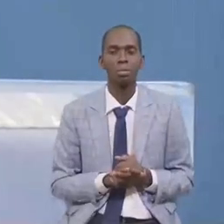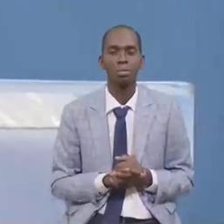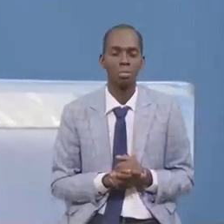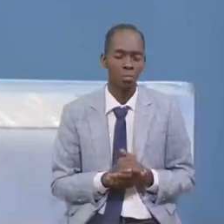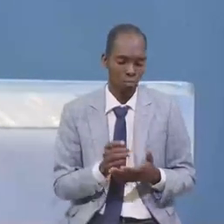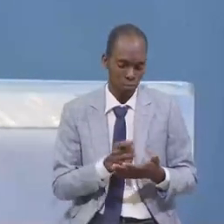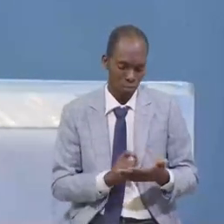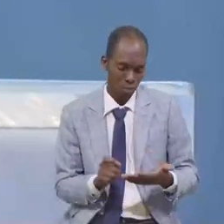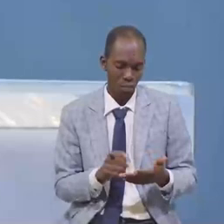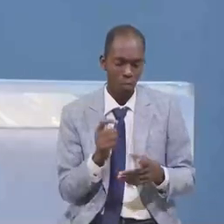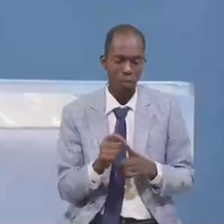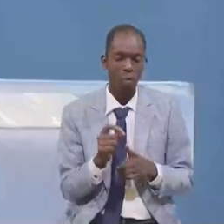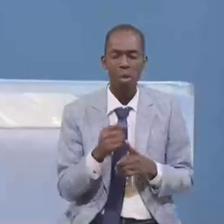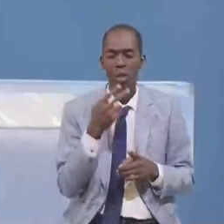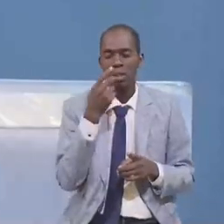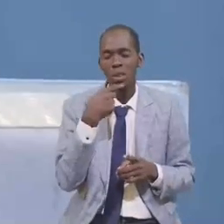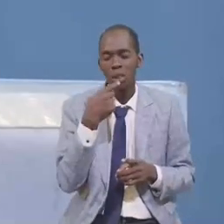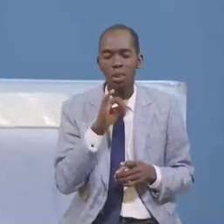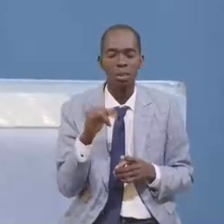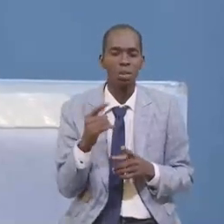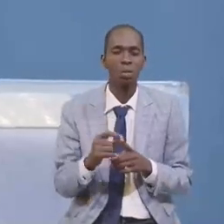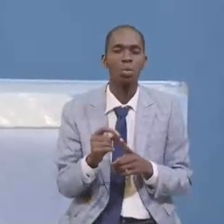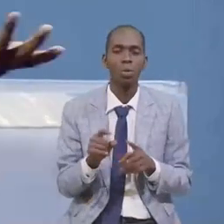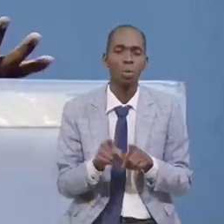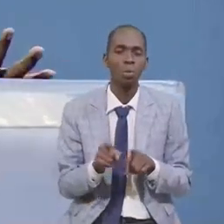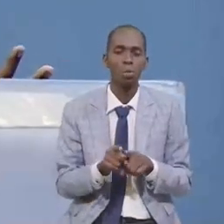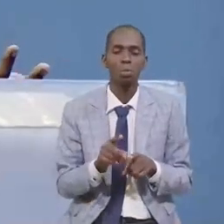Ils écrivent les mots, ils prononcent les mots.